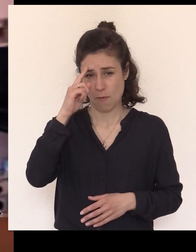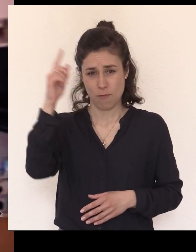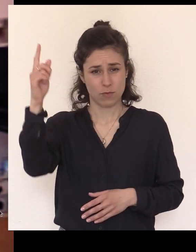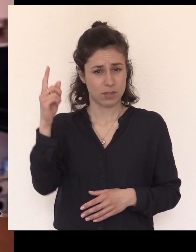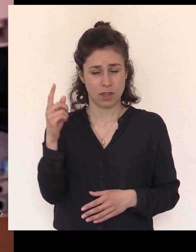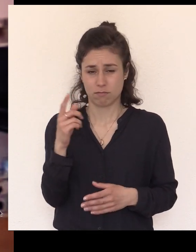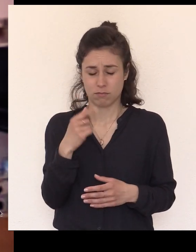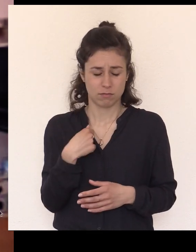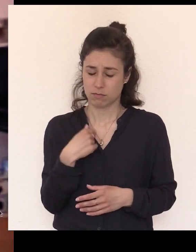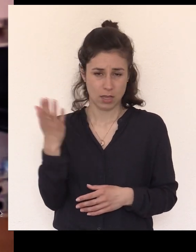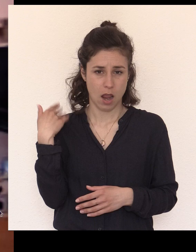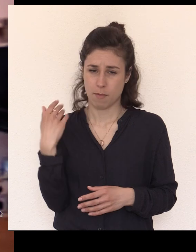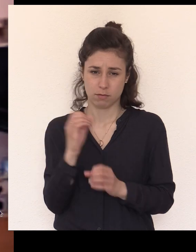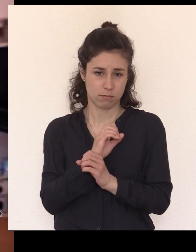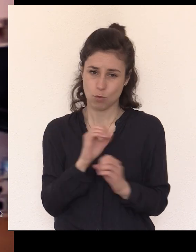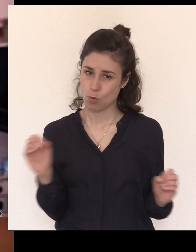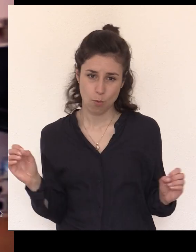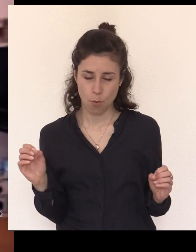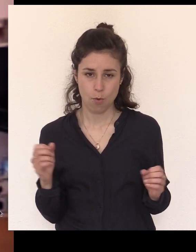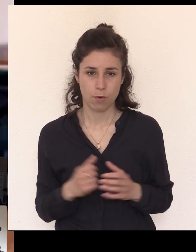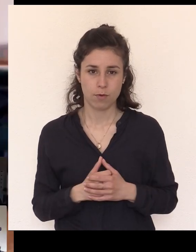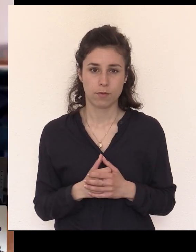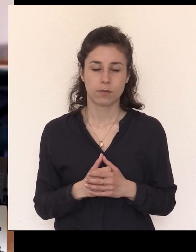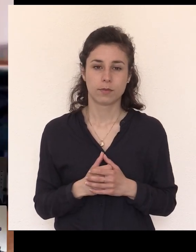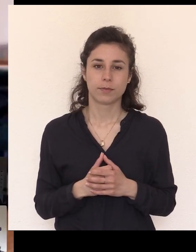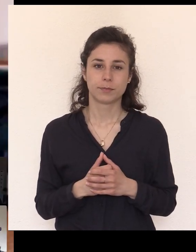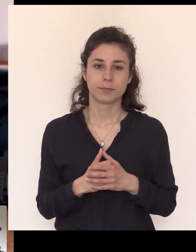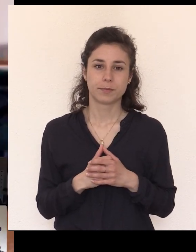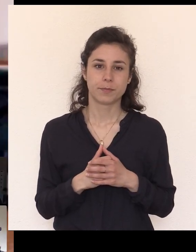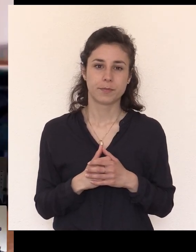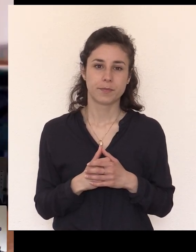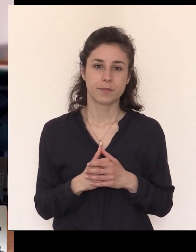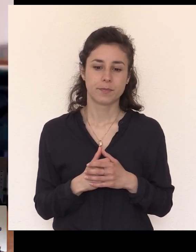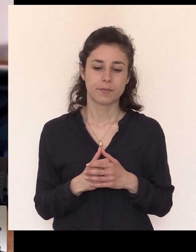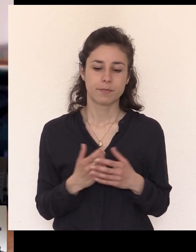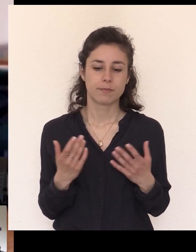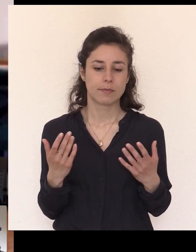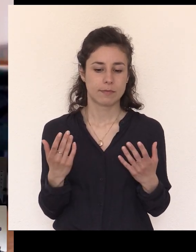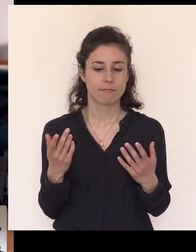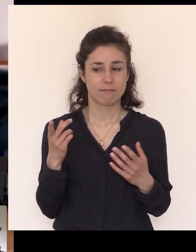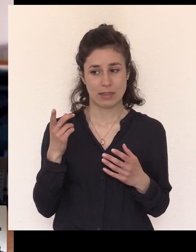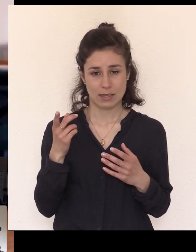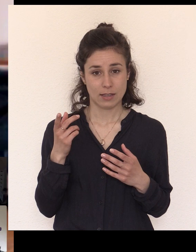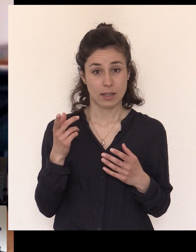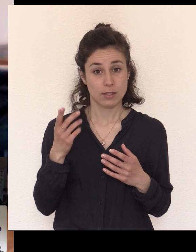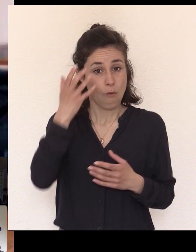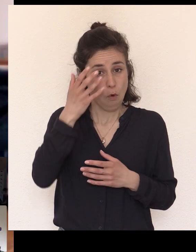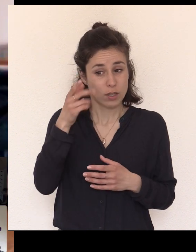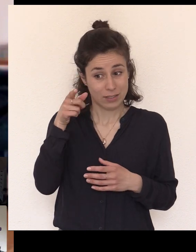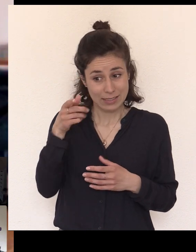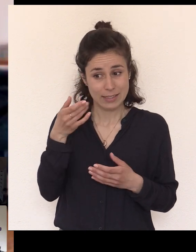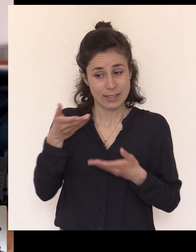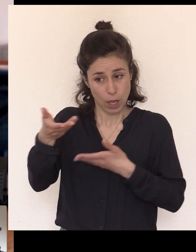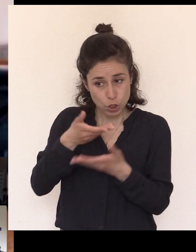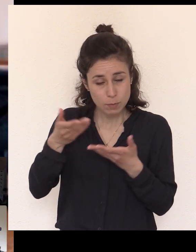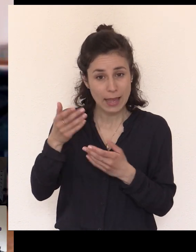kein Selbstbewusstsein hatte. Und wenn dieses Gespräch